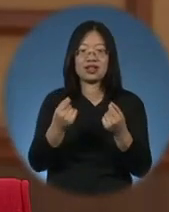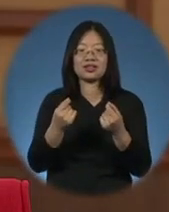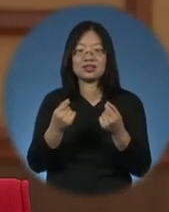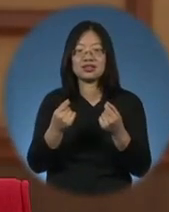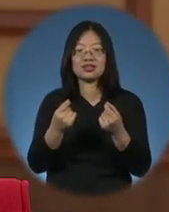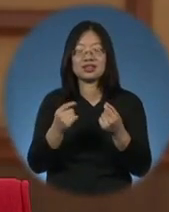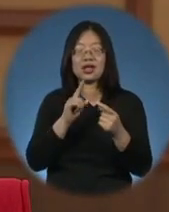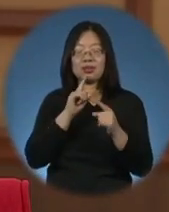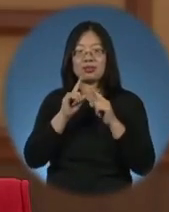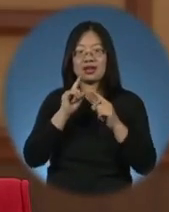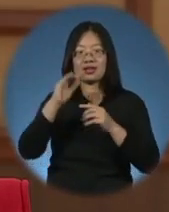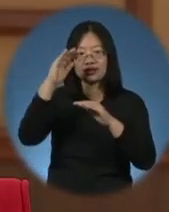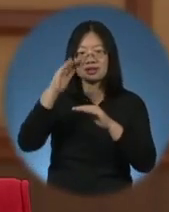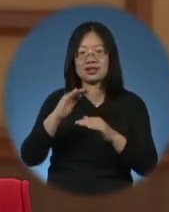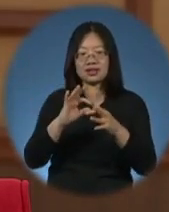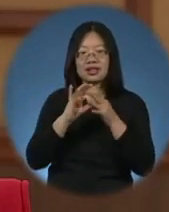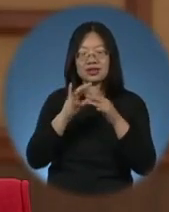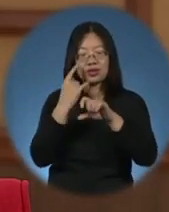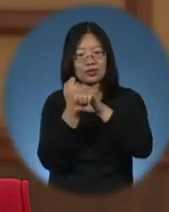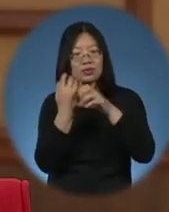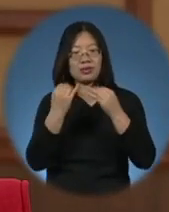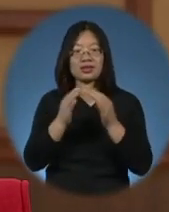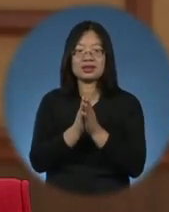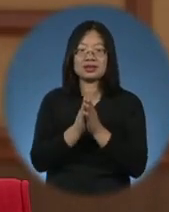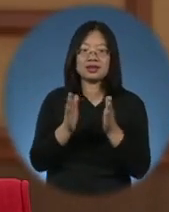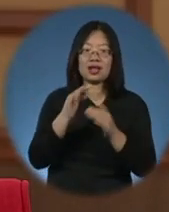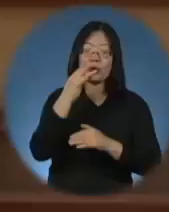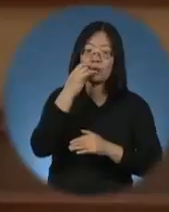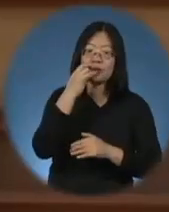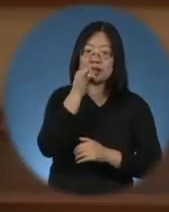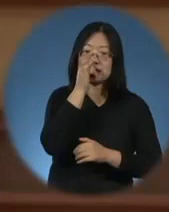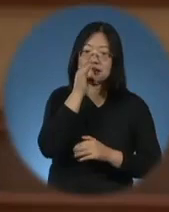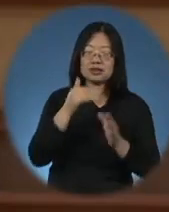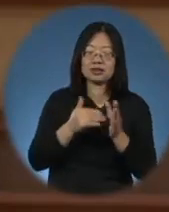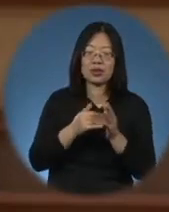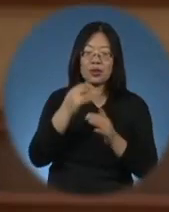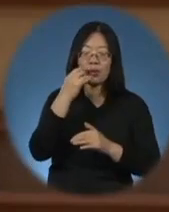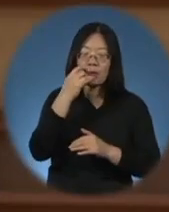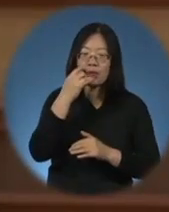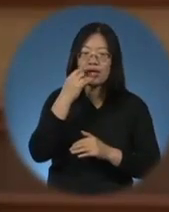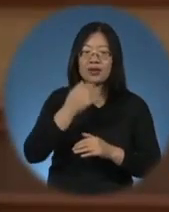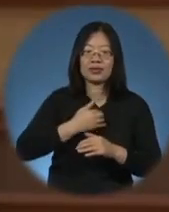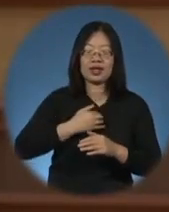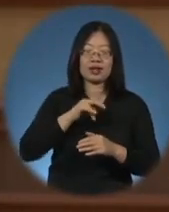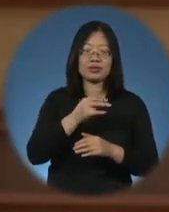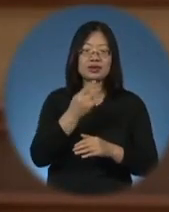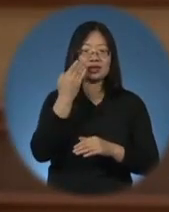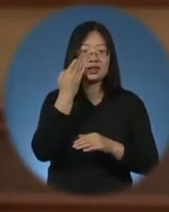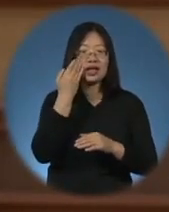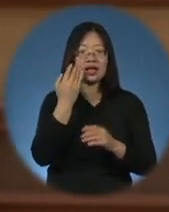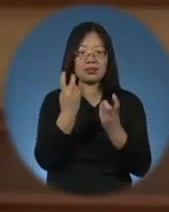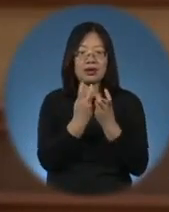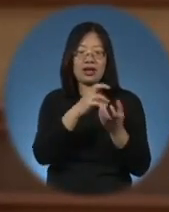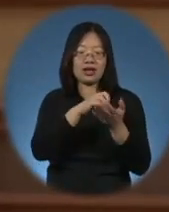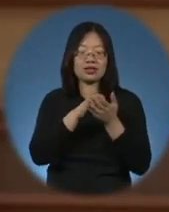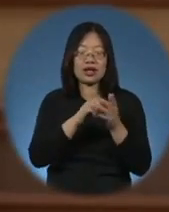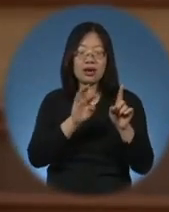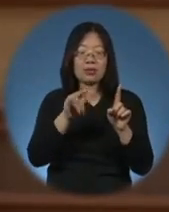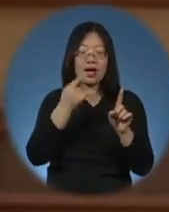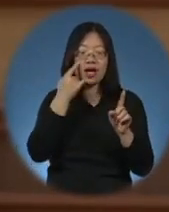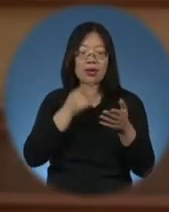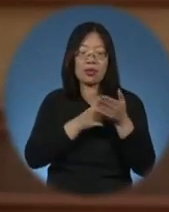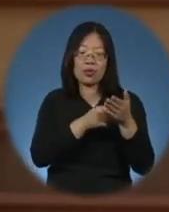말씀 나눈 이런 얘기에 관계된 연구들도 많이 하고 있습니다. 결국 호기심이 있고 그 맞습니다. 호기심을 나의 물리학적인 기법으로 한번